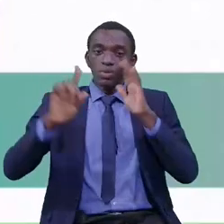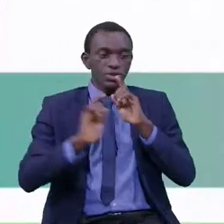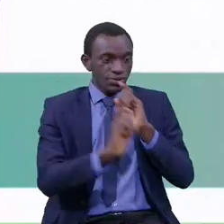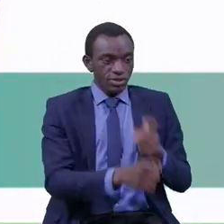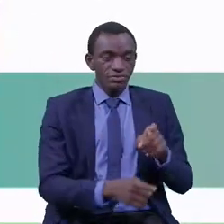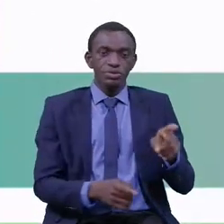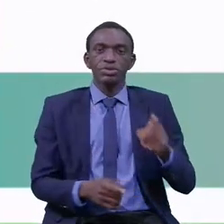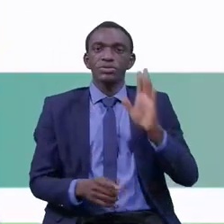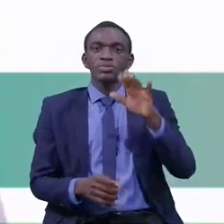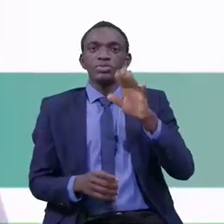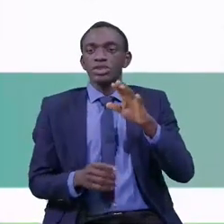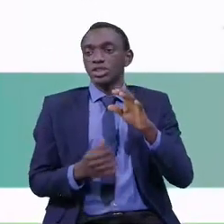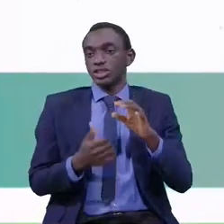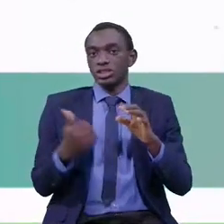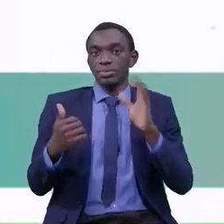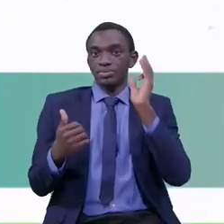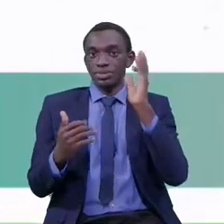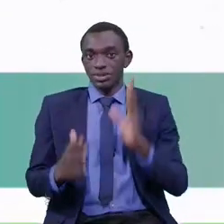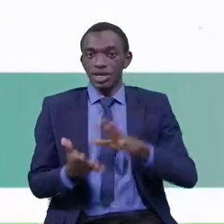entendu parler d'une vieille,